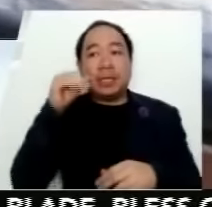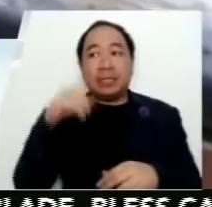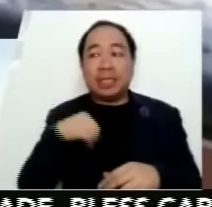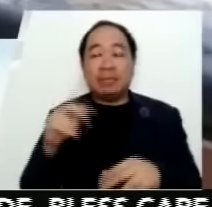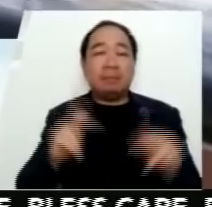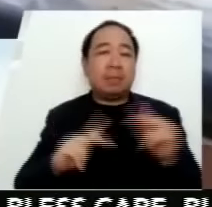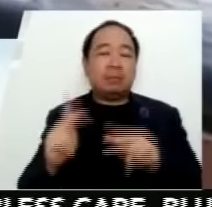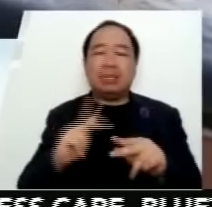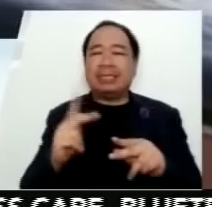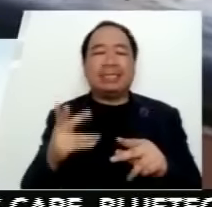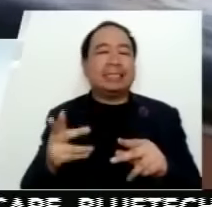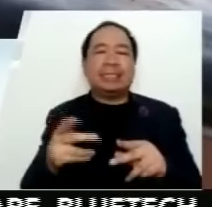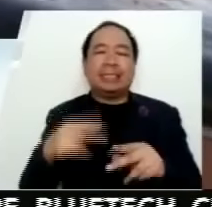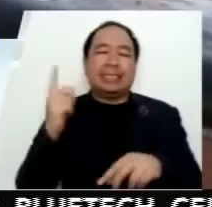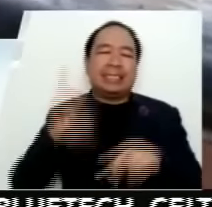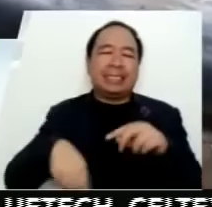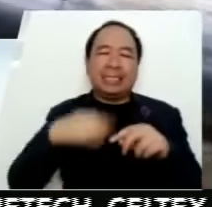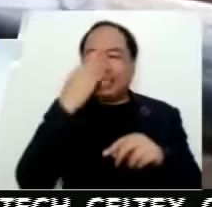amoy.